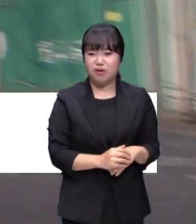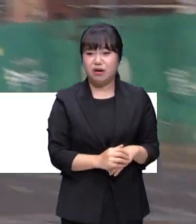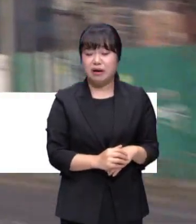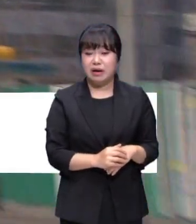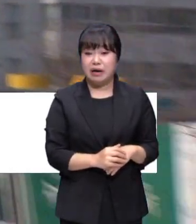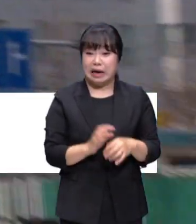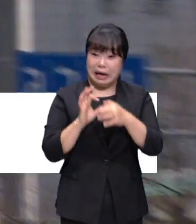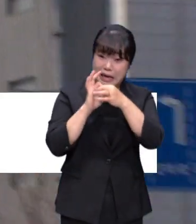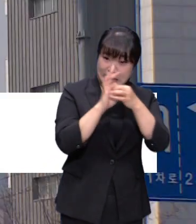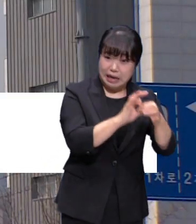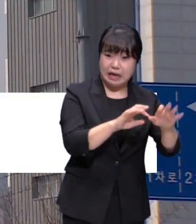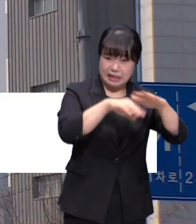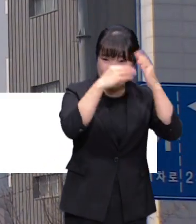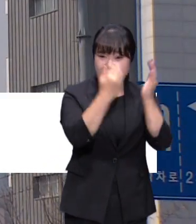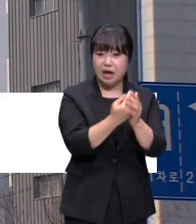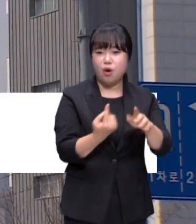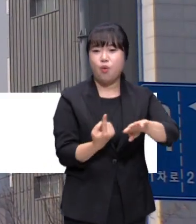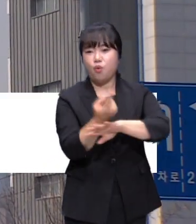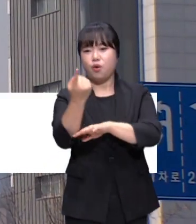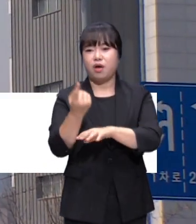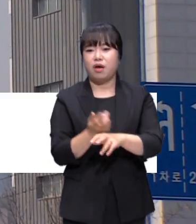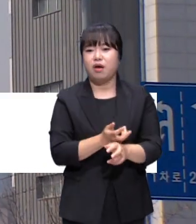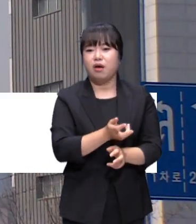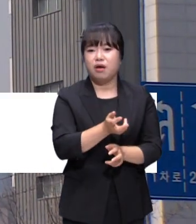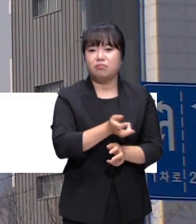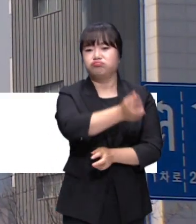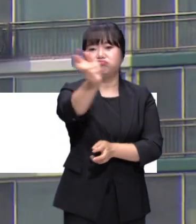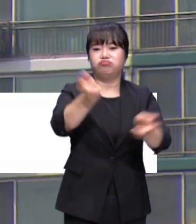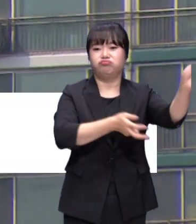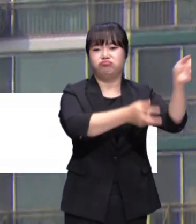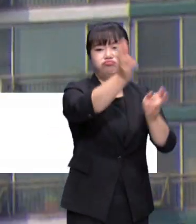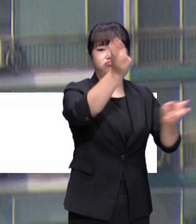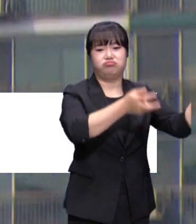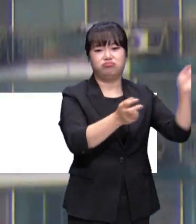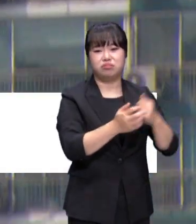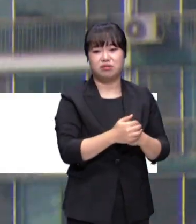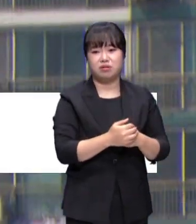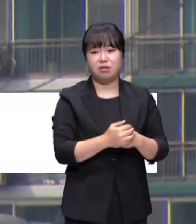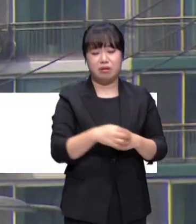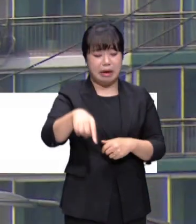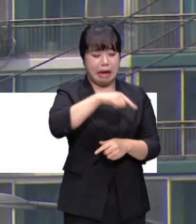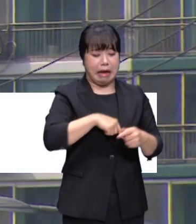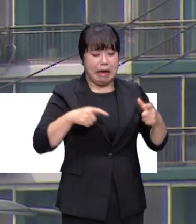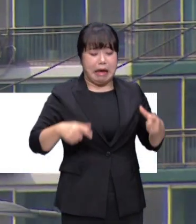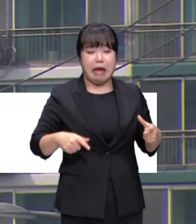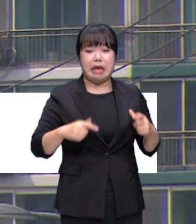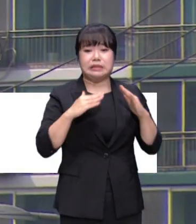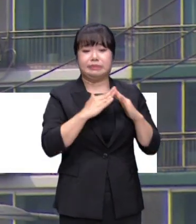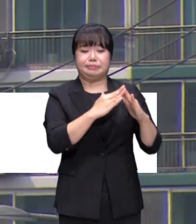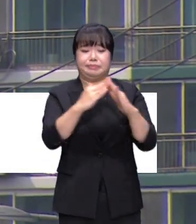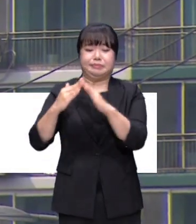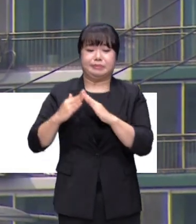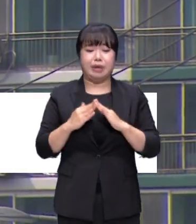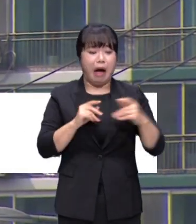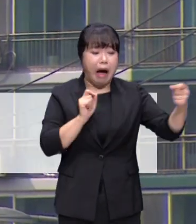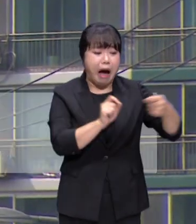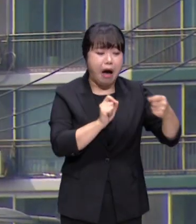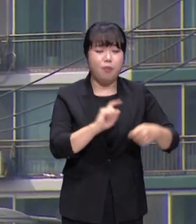외곽 지역으로 나가는데 우리 시내 안에 더군다나 주거 밀집 지역에다 물류